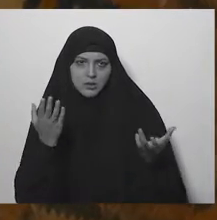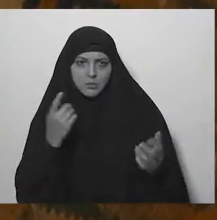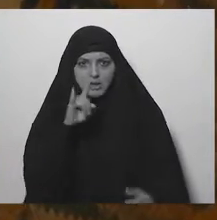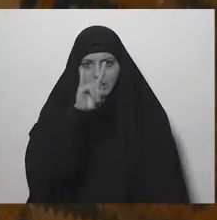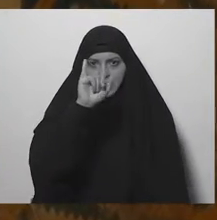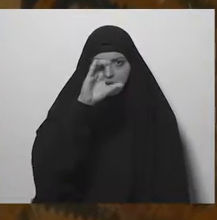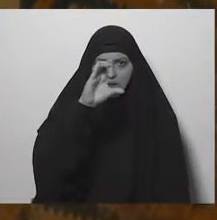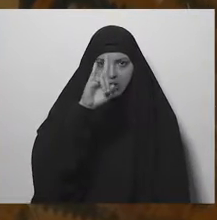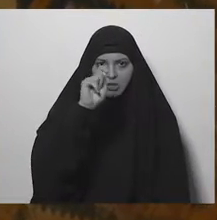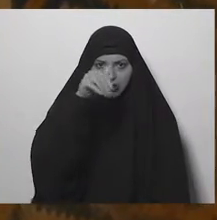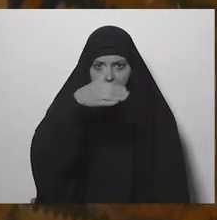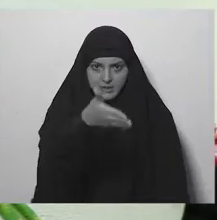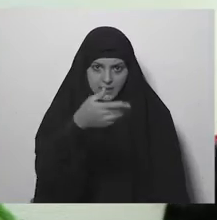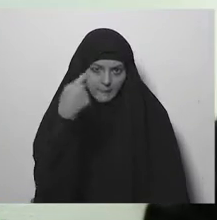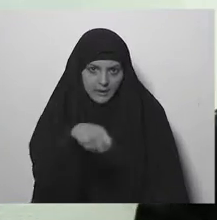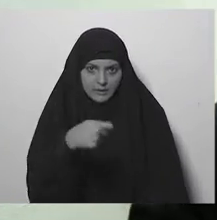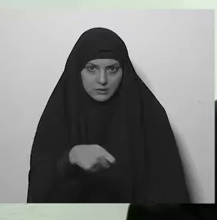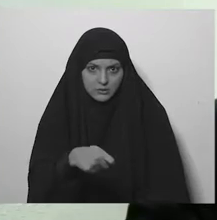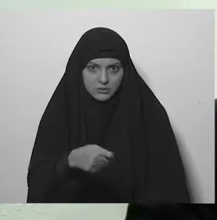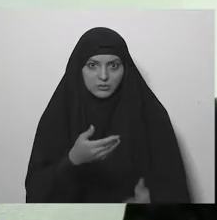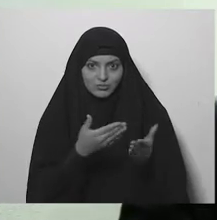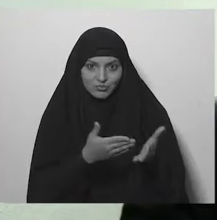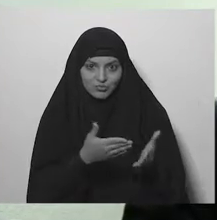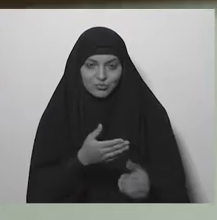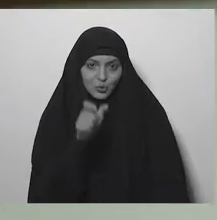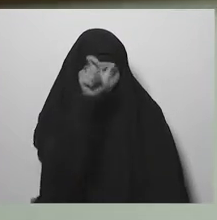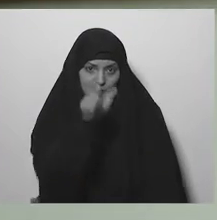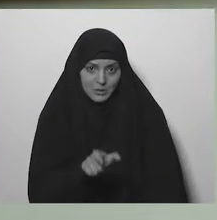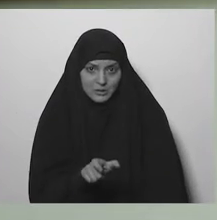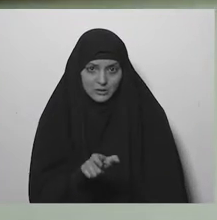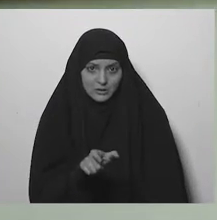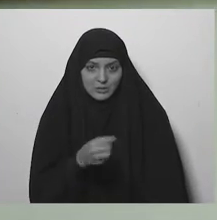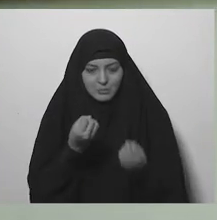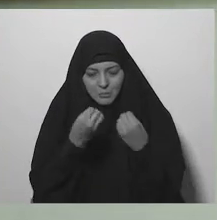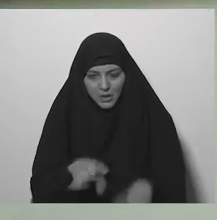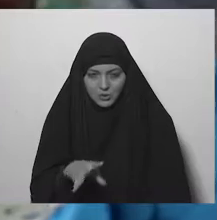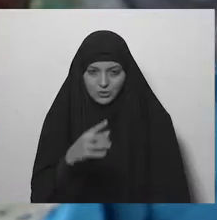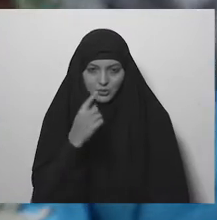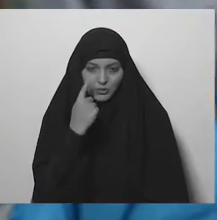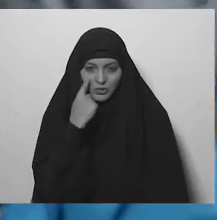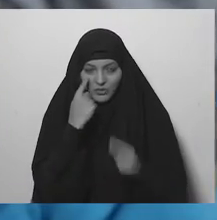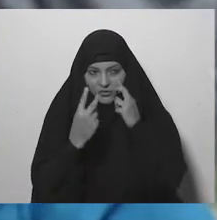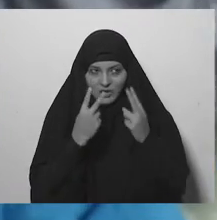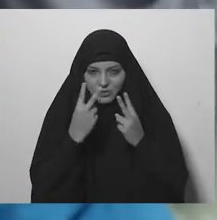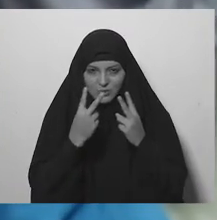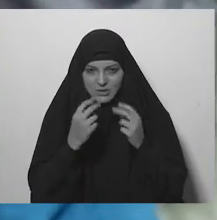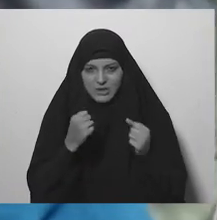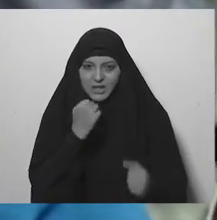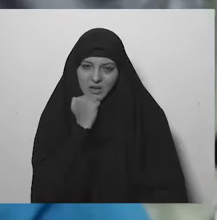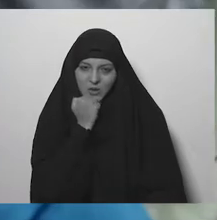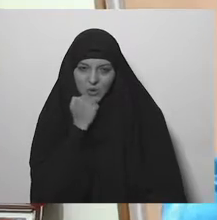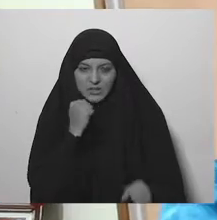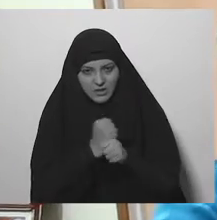hicham pas prédire qui est le président est en fait qui est une personne qui a perdu la vue suite à un